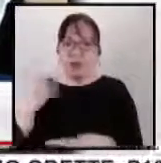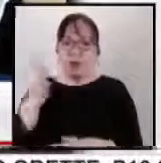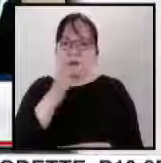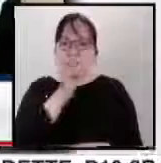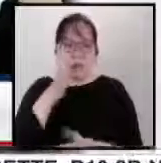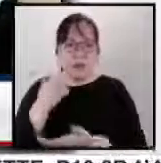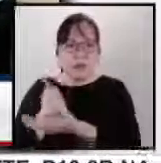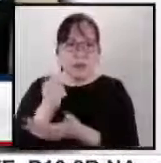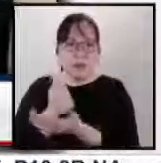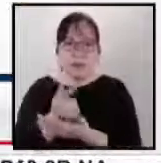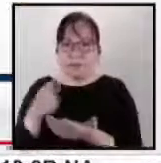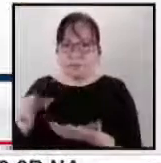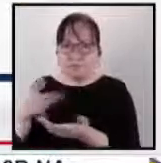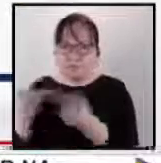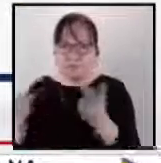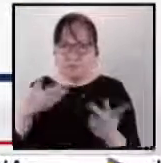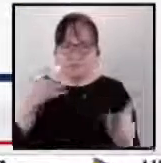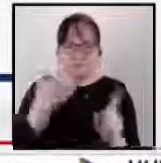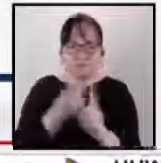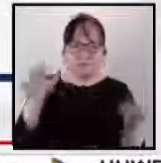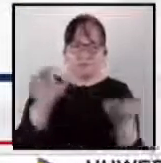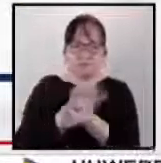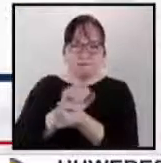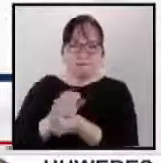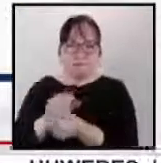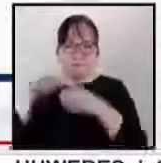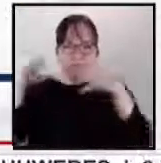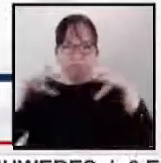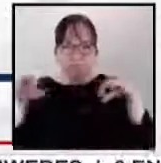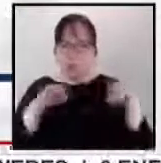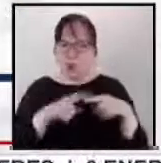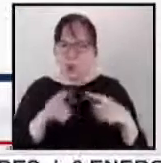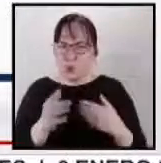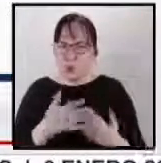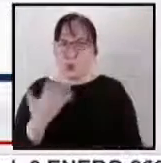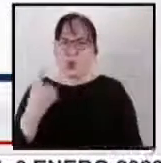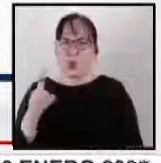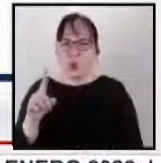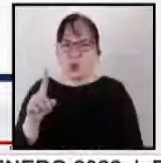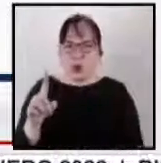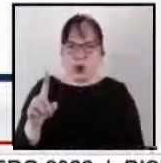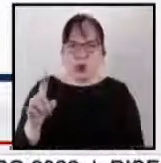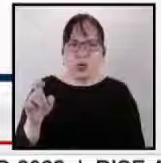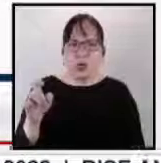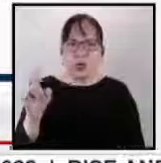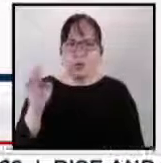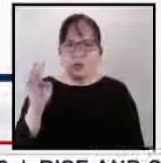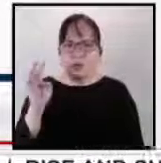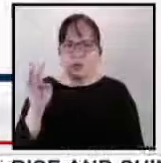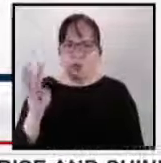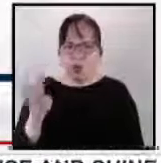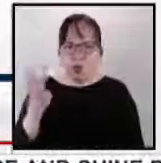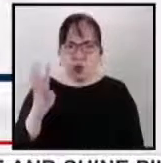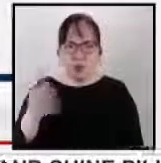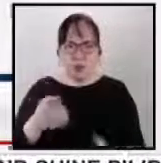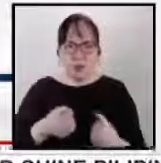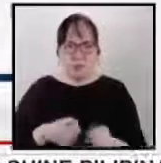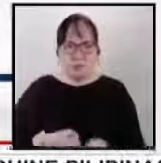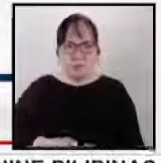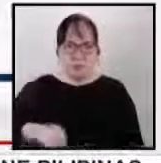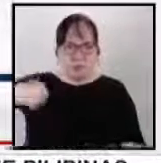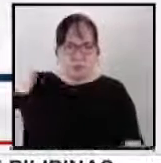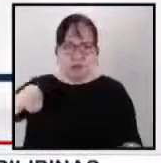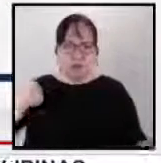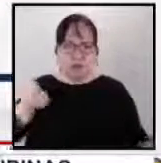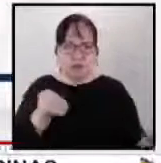na sinalanta ng bagyo. Umabot sa 140 chainsaw ang dineploy ng ahensya sa mga lugar para magamit sa